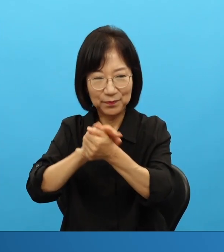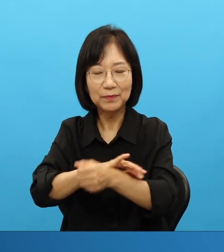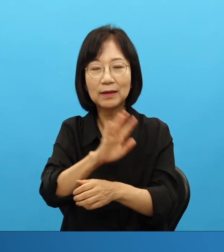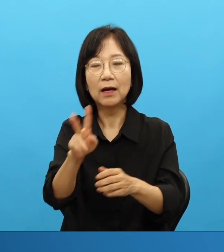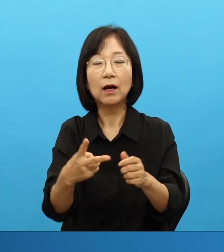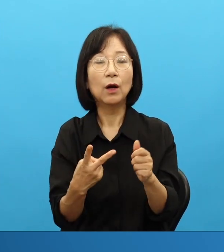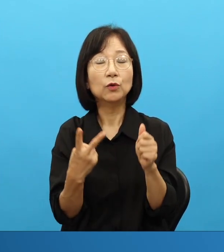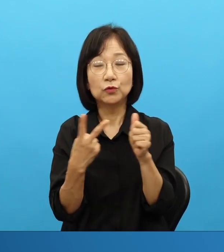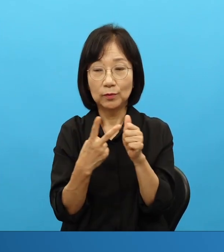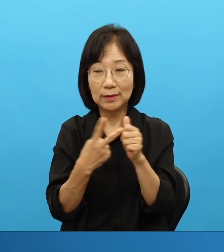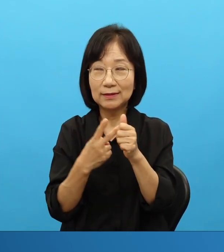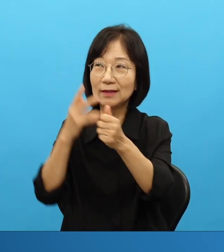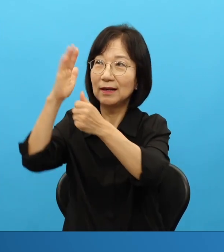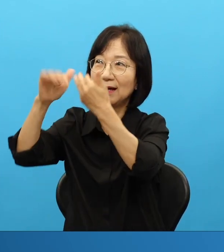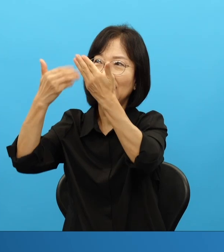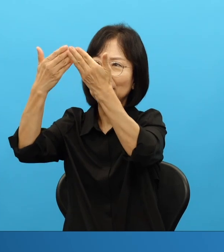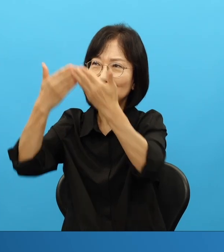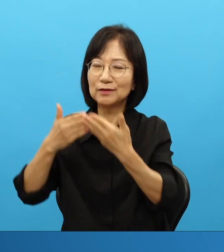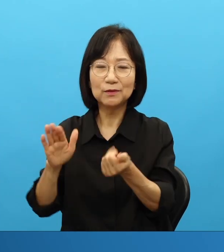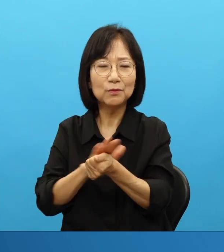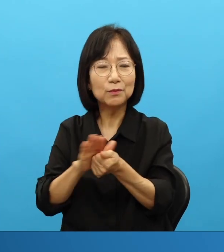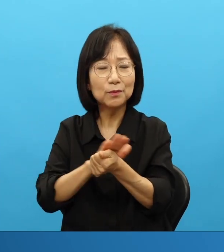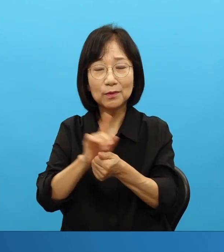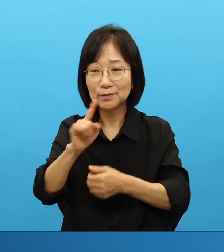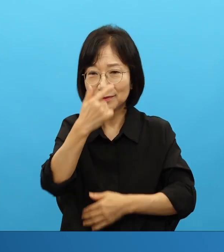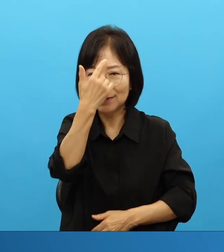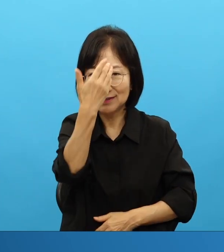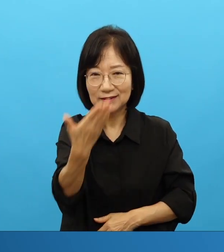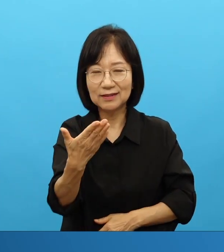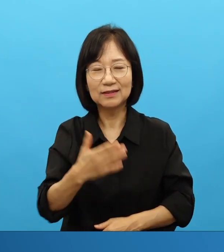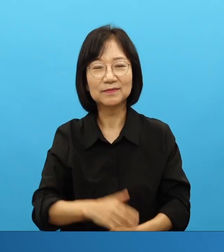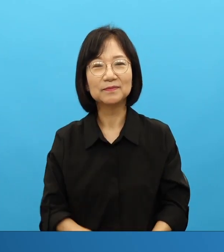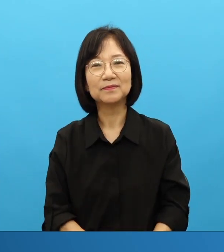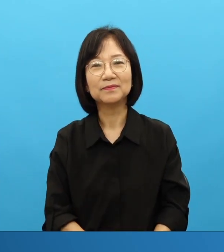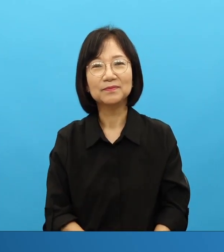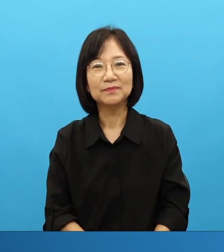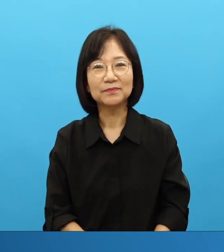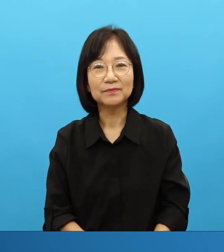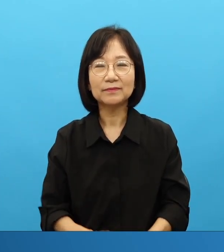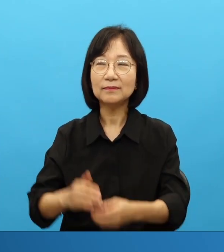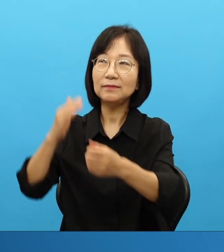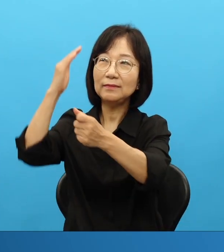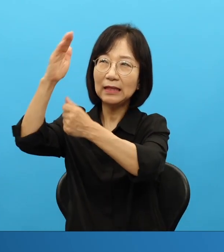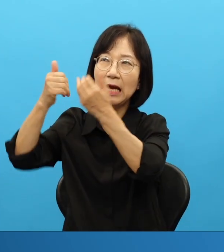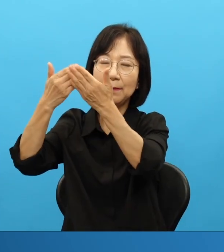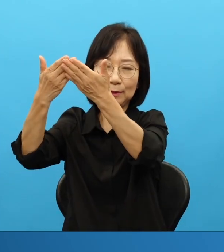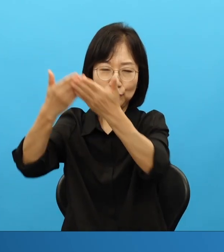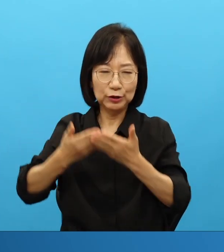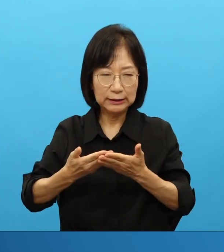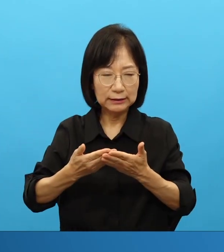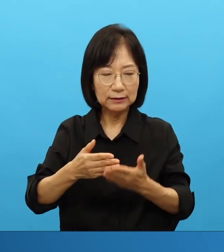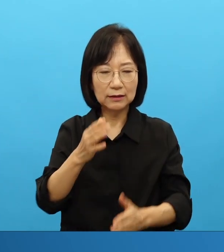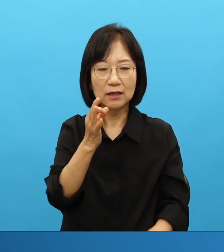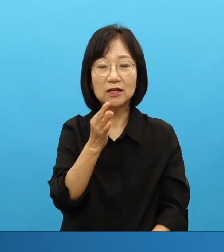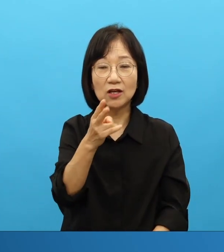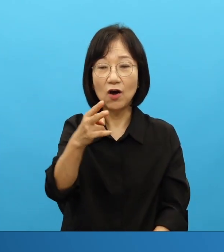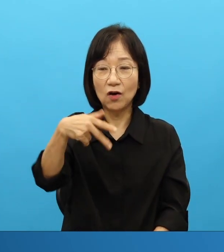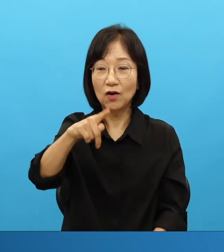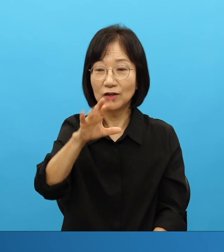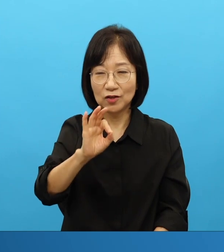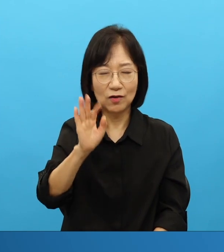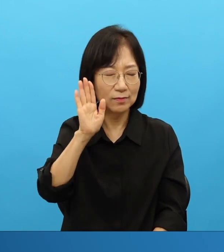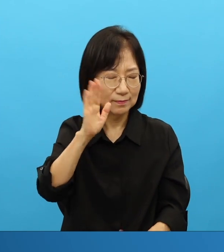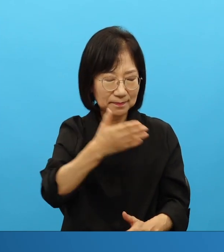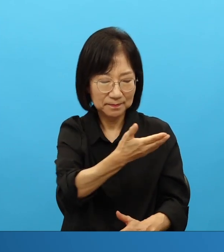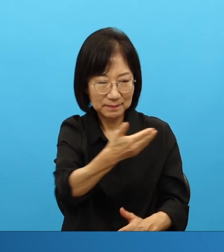위로가 뭡니까? what is the second comfort? 하나님이 주신 여정을 가라는 겁니다. You must take the God-given